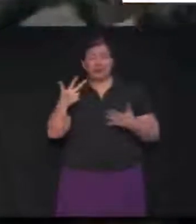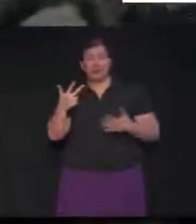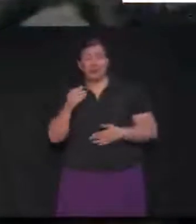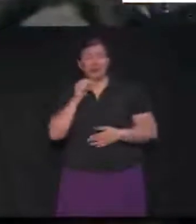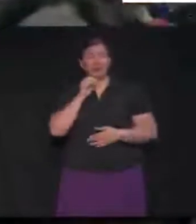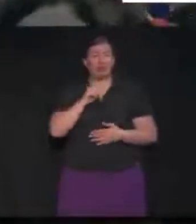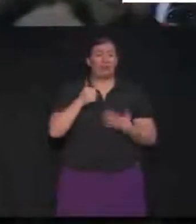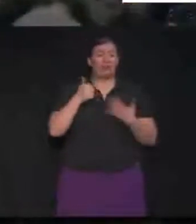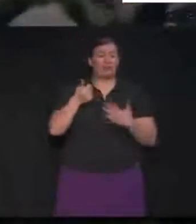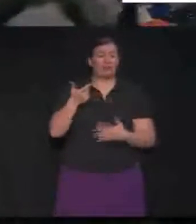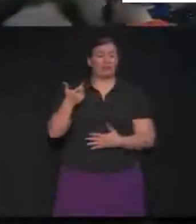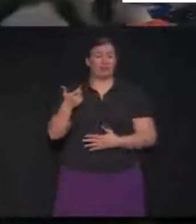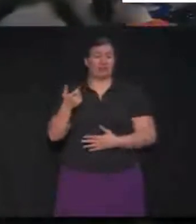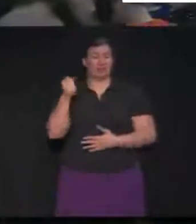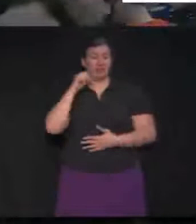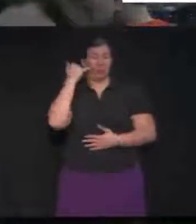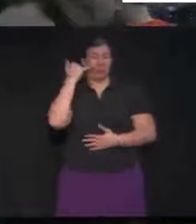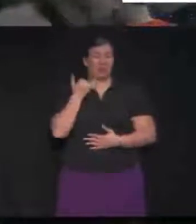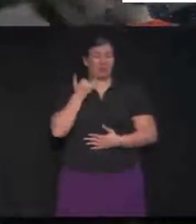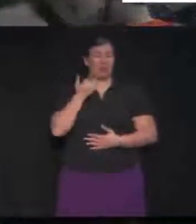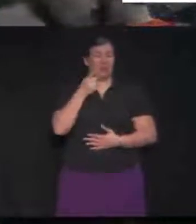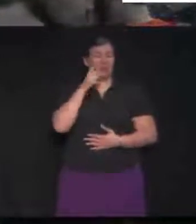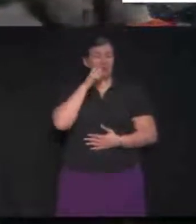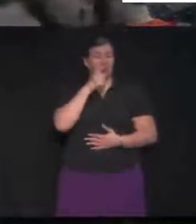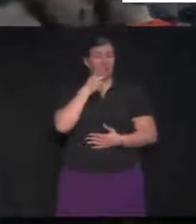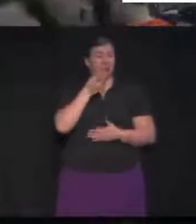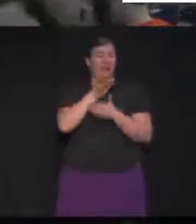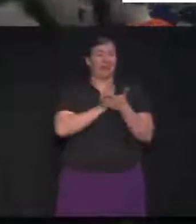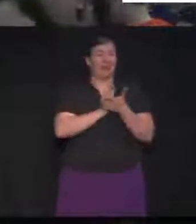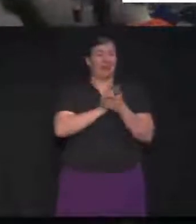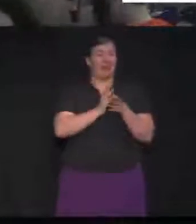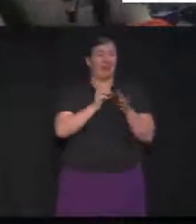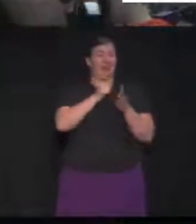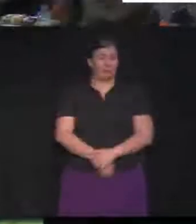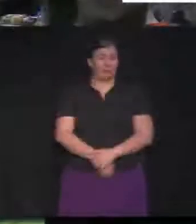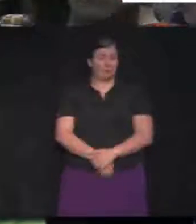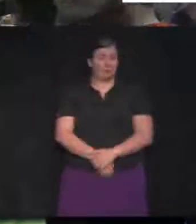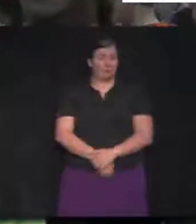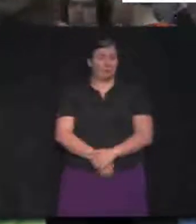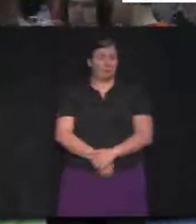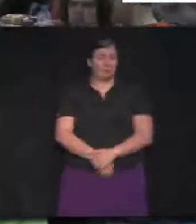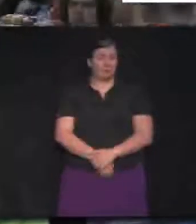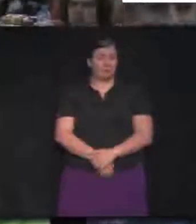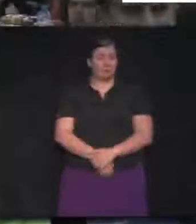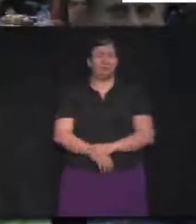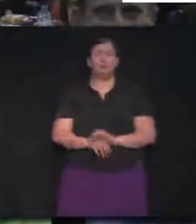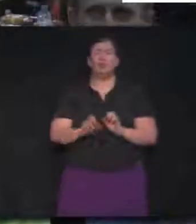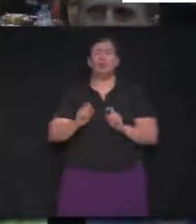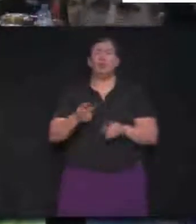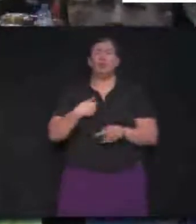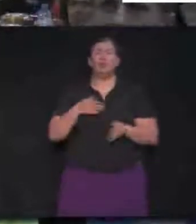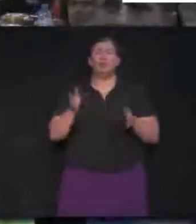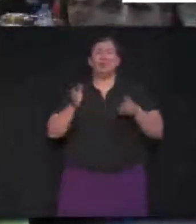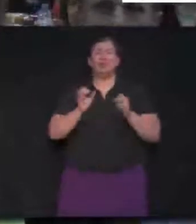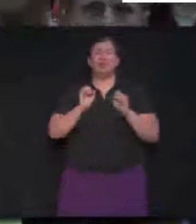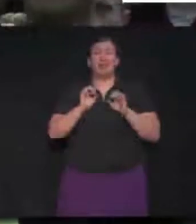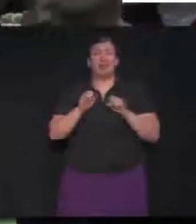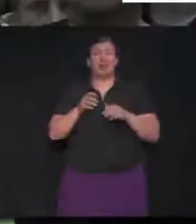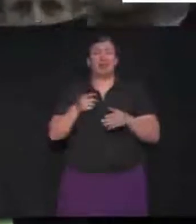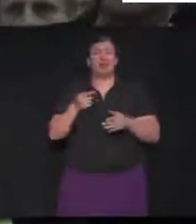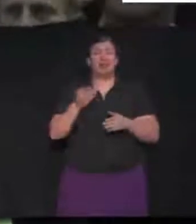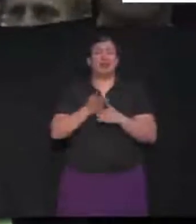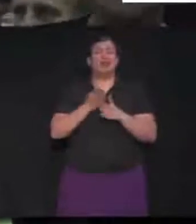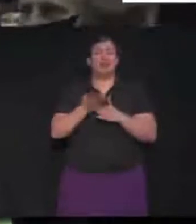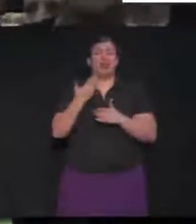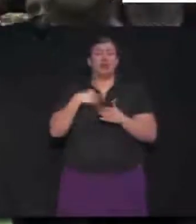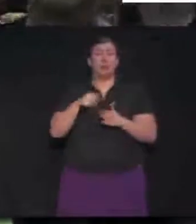026 warum wählen wir jetzt nur über einen Teilmenge das ist mir nicht glauben okay ich erkläre dir das mal kurz ich habe